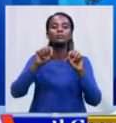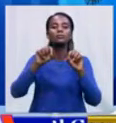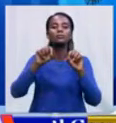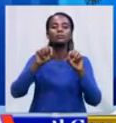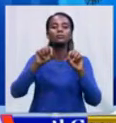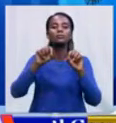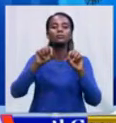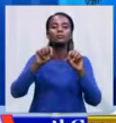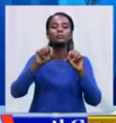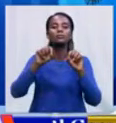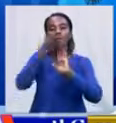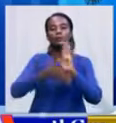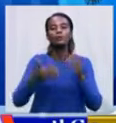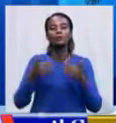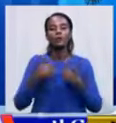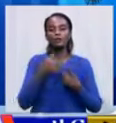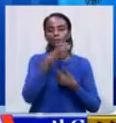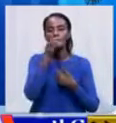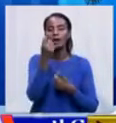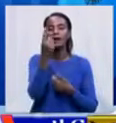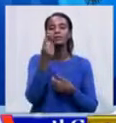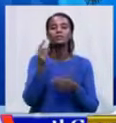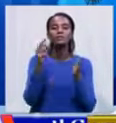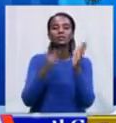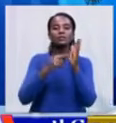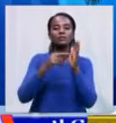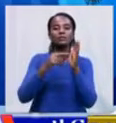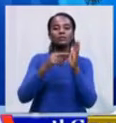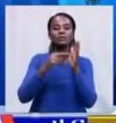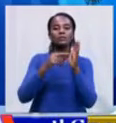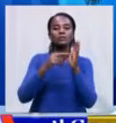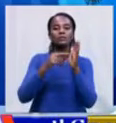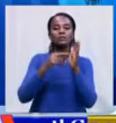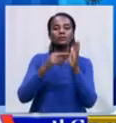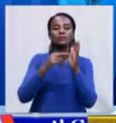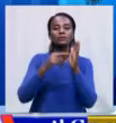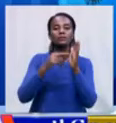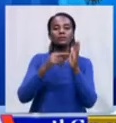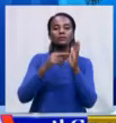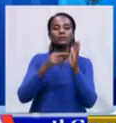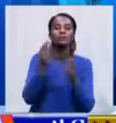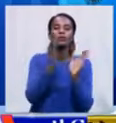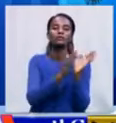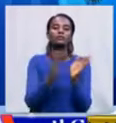መከወን እንዳለበትም አንድ የህግ ምሁር ይሞግታሉ። ማሪቃጦ